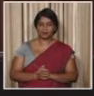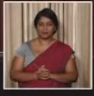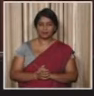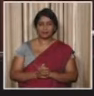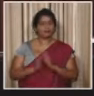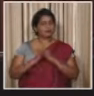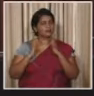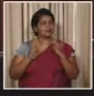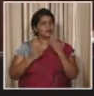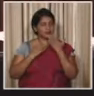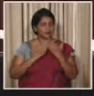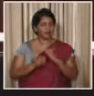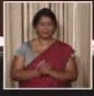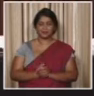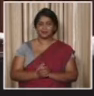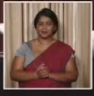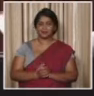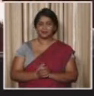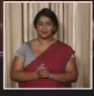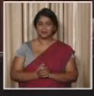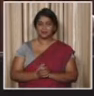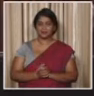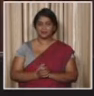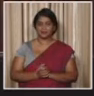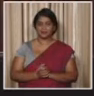बहुत सुती गरु